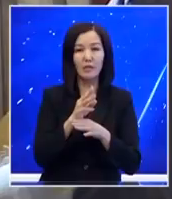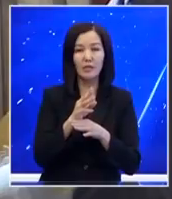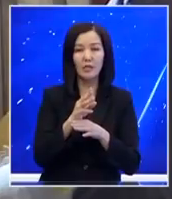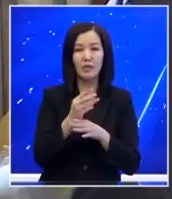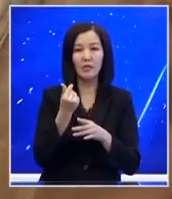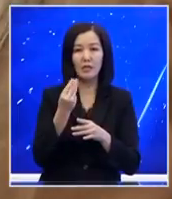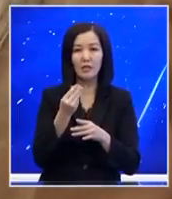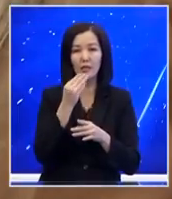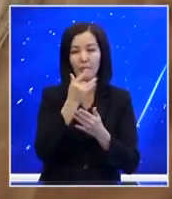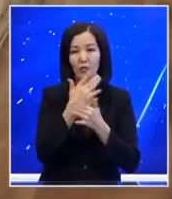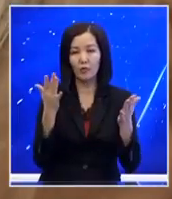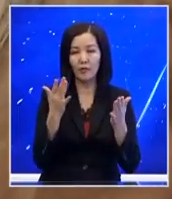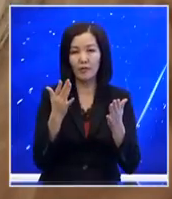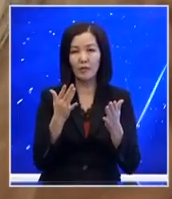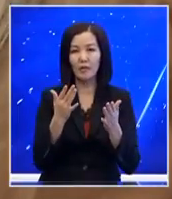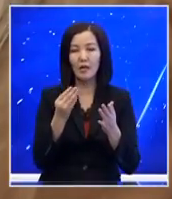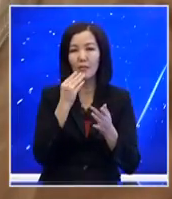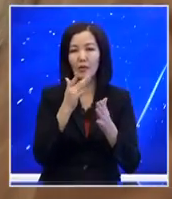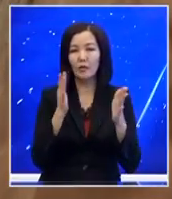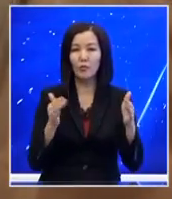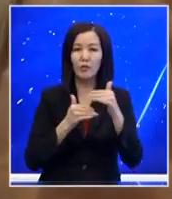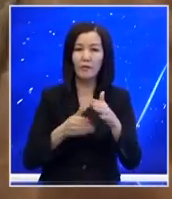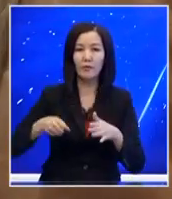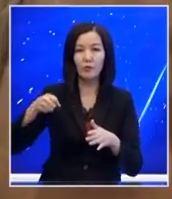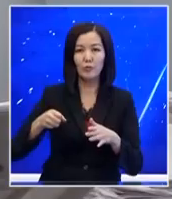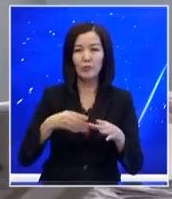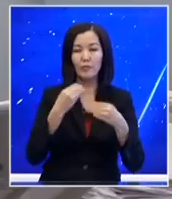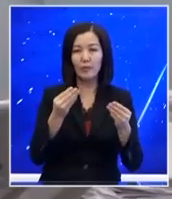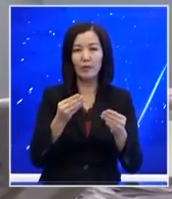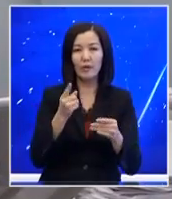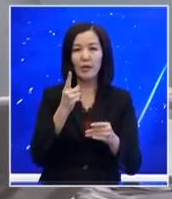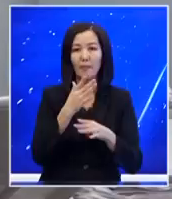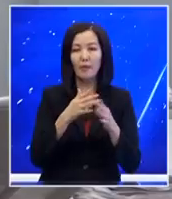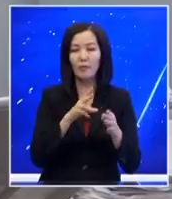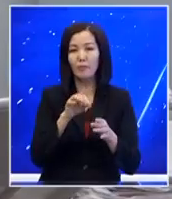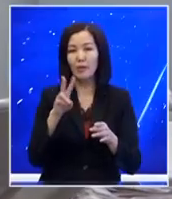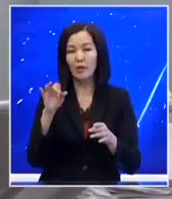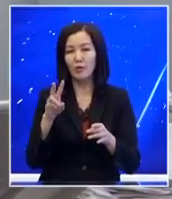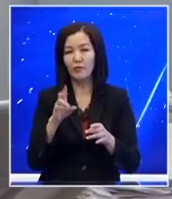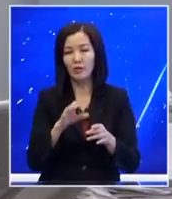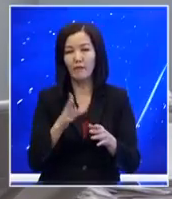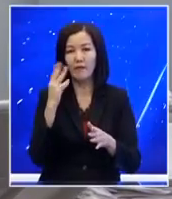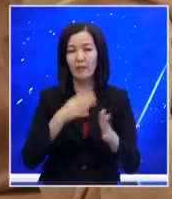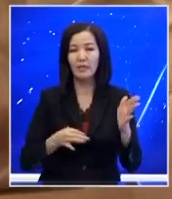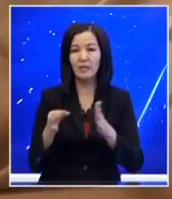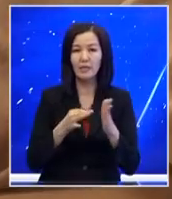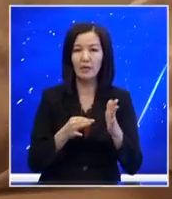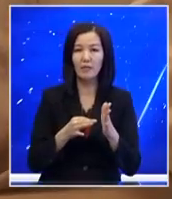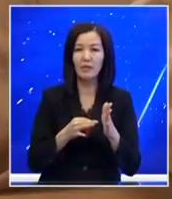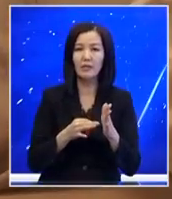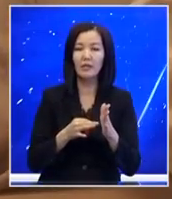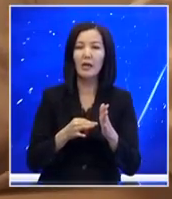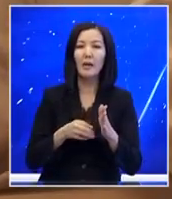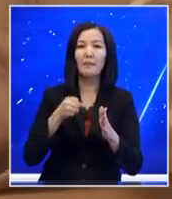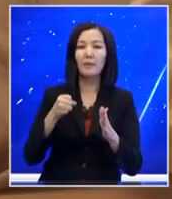продуктов питания». Продуктовые наборы по всей стране в период ЧС получат более 1,5 миллиона человек. В Алматинской области владельцами продовольственных